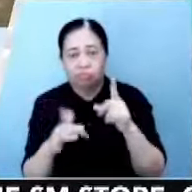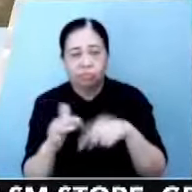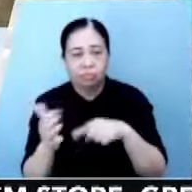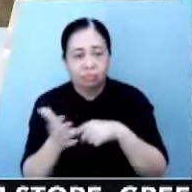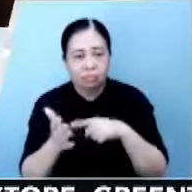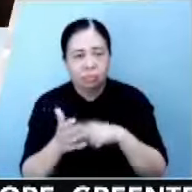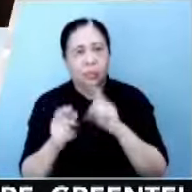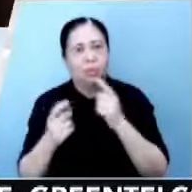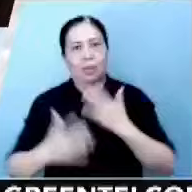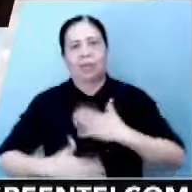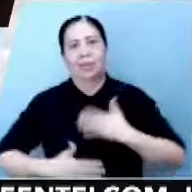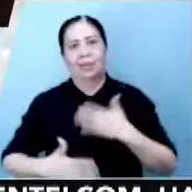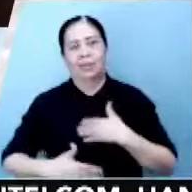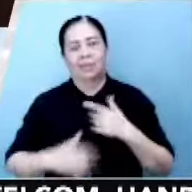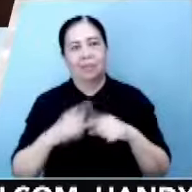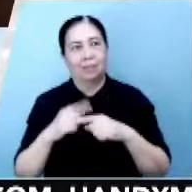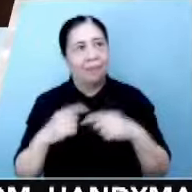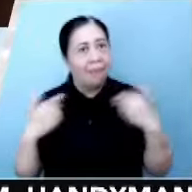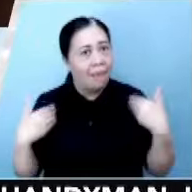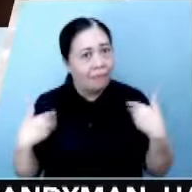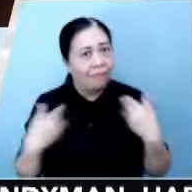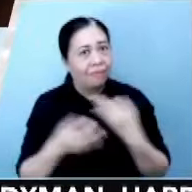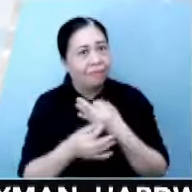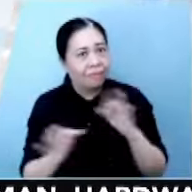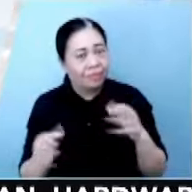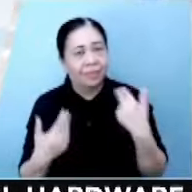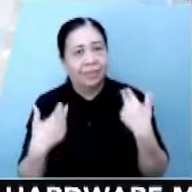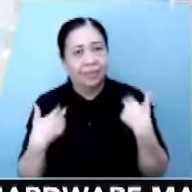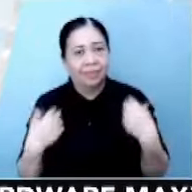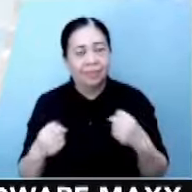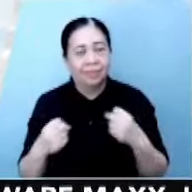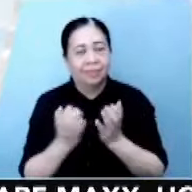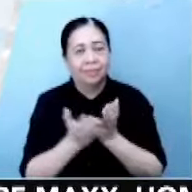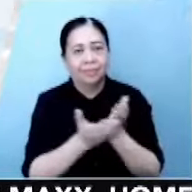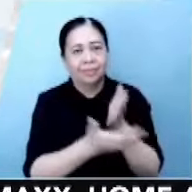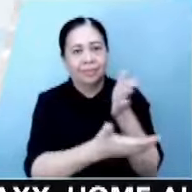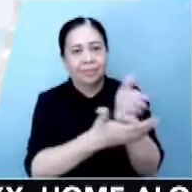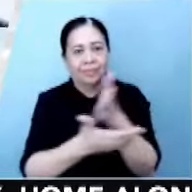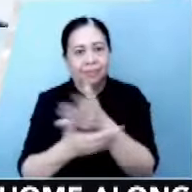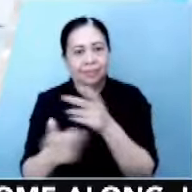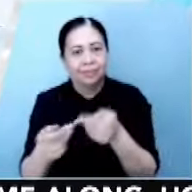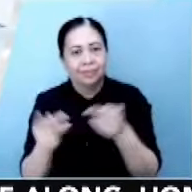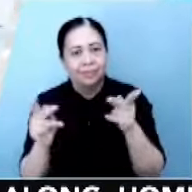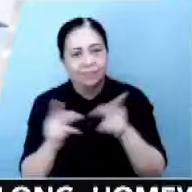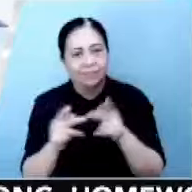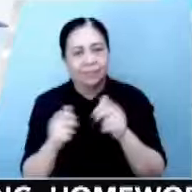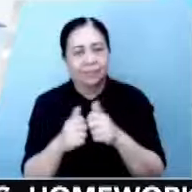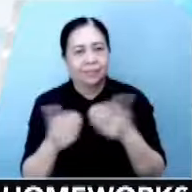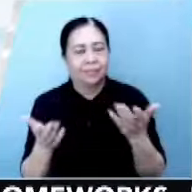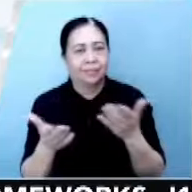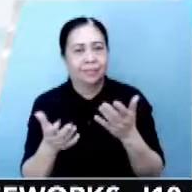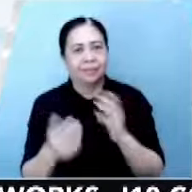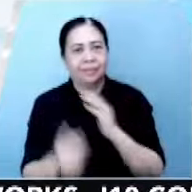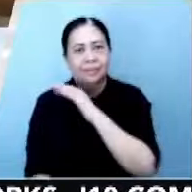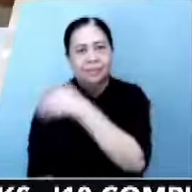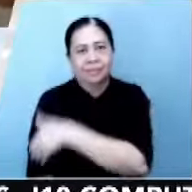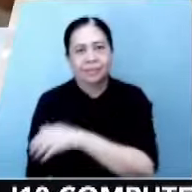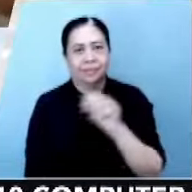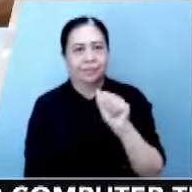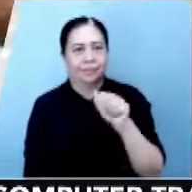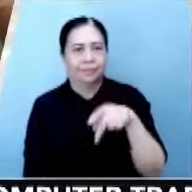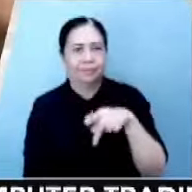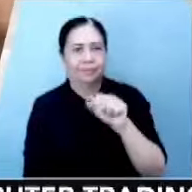niya nang malamang mayroon tayong kalusugan caravan sa kanilang lugar sa Santa Marcela sa Apayao.